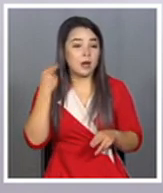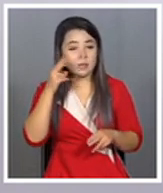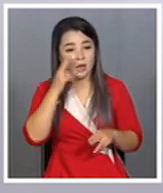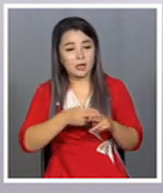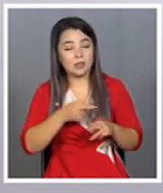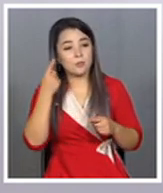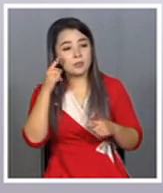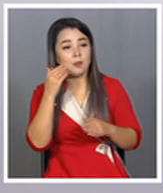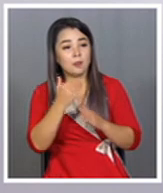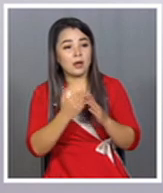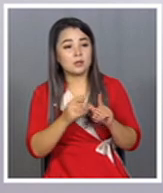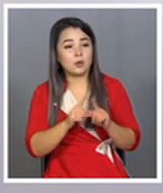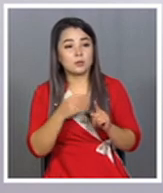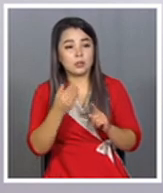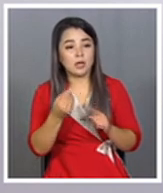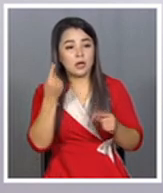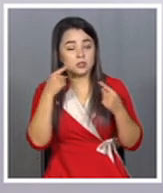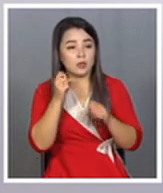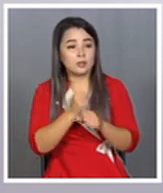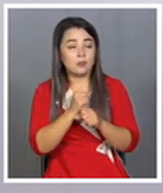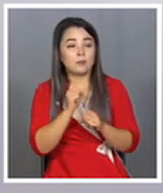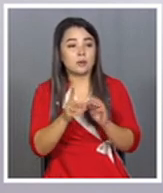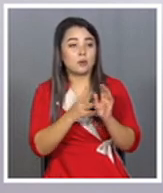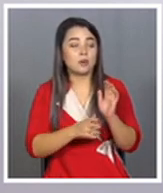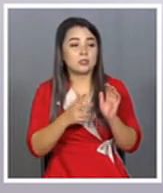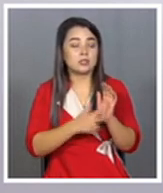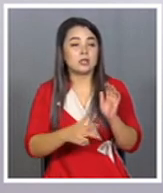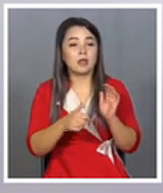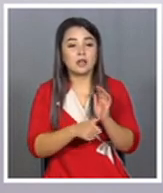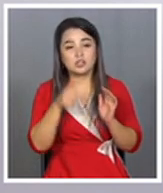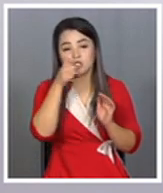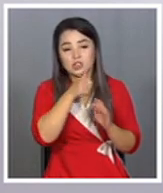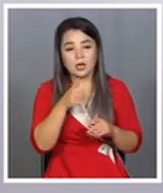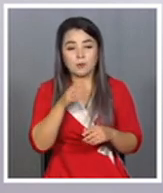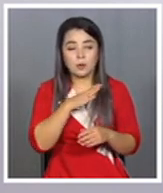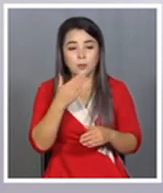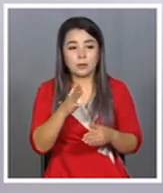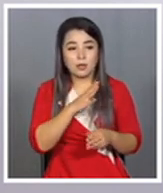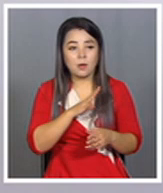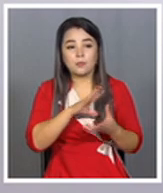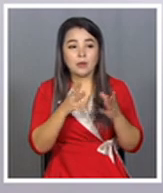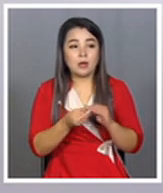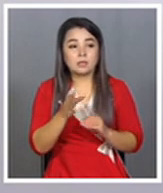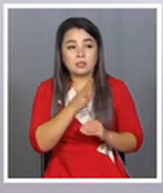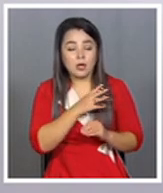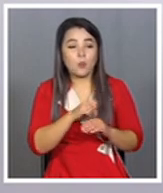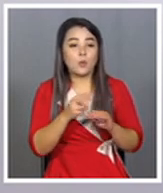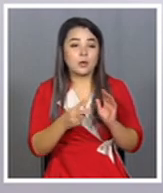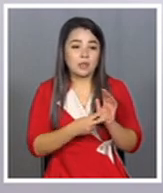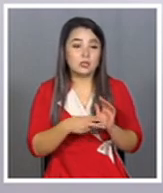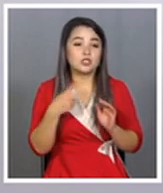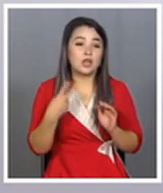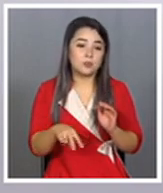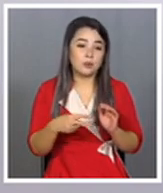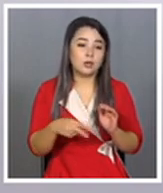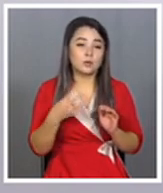ағайынды бағдарламалаушылардың шығарылуымен 1986 жылы болған. Олар бар болғаны 17-24